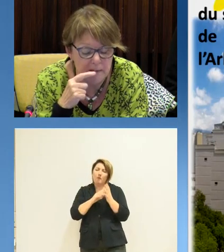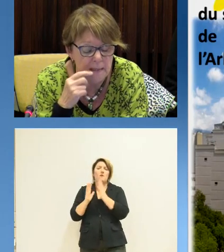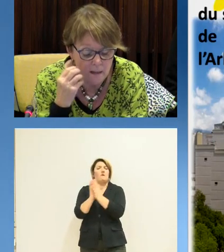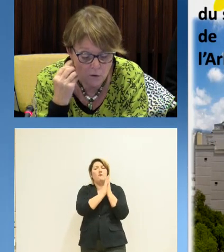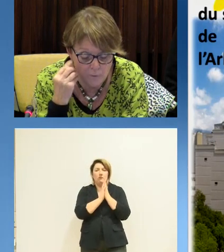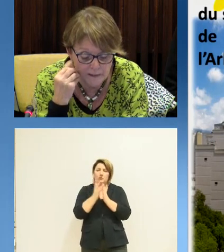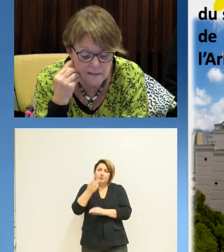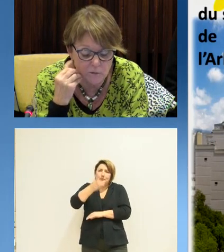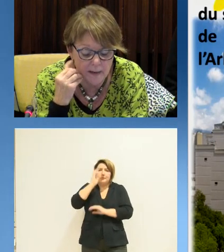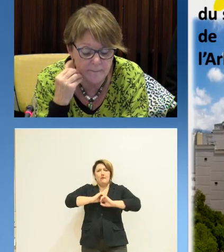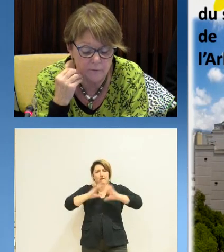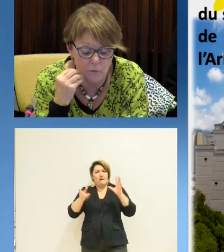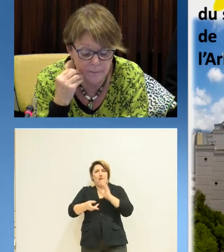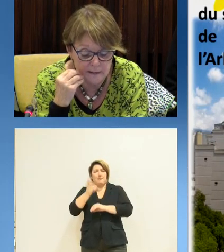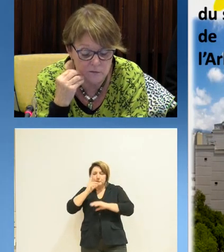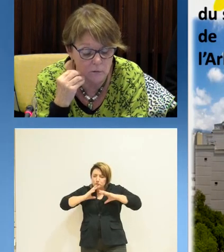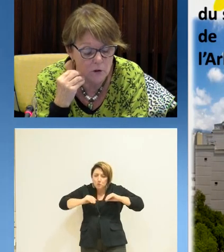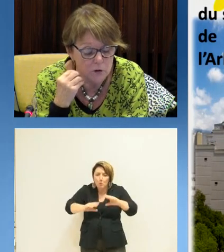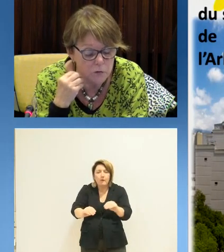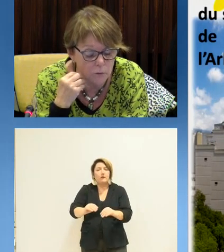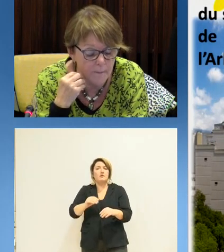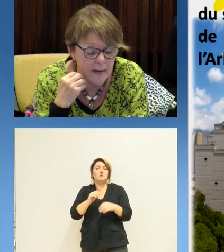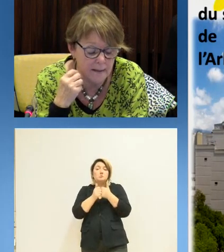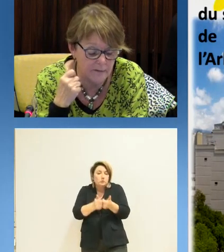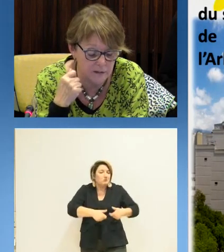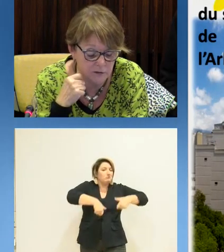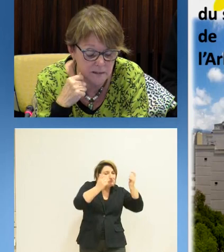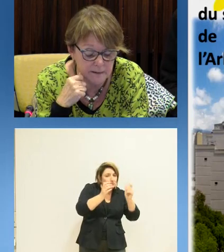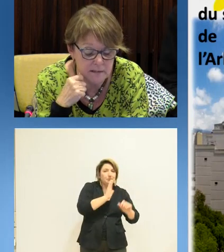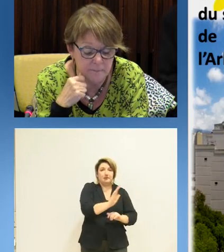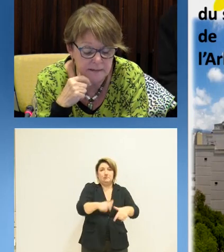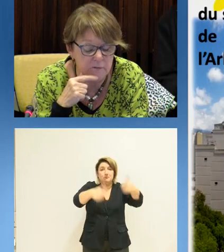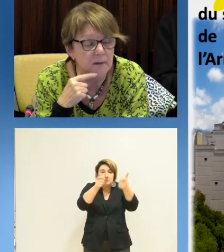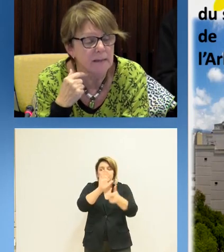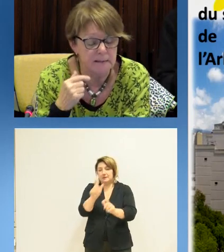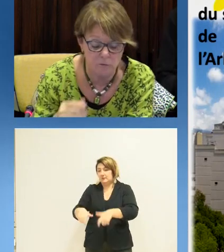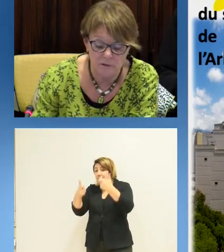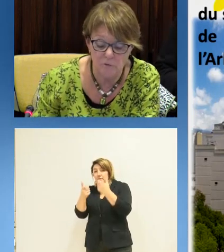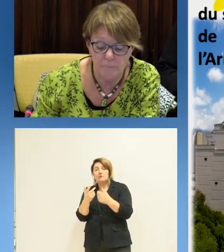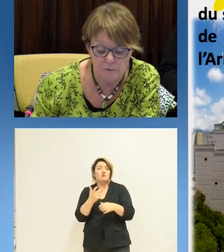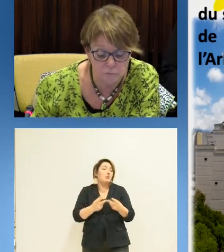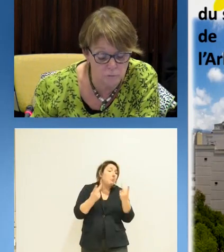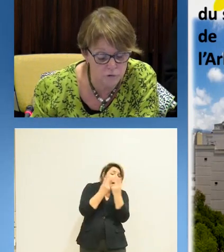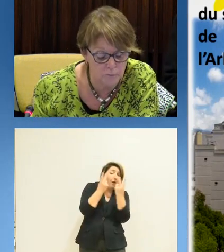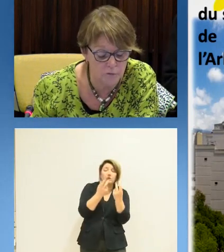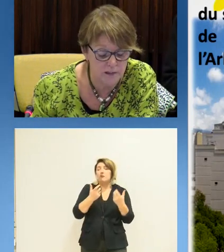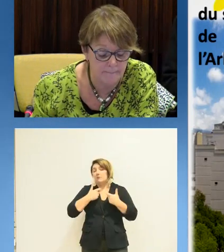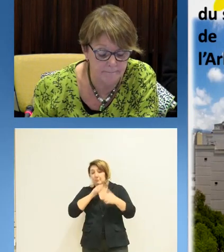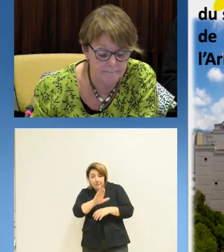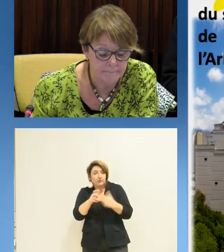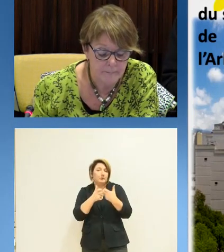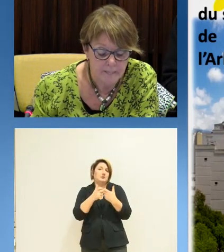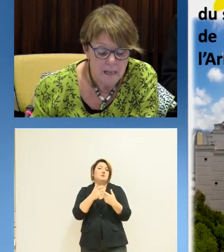plus défini opération par rapport aux opérations sur le parc avec des chantiers participatifs qui seront développées tout au long de ce